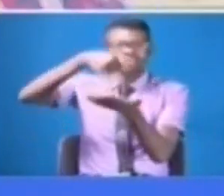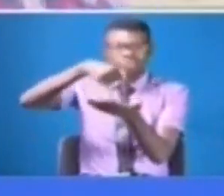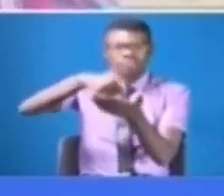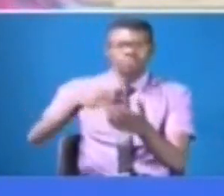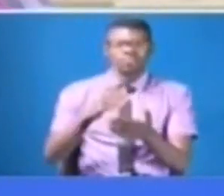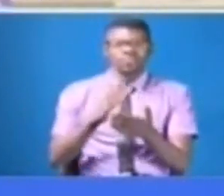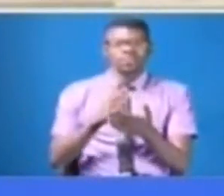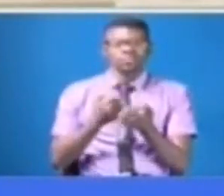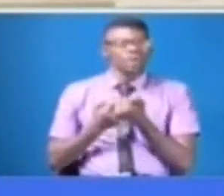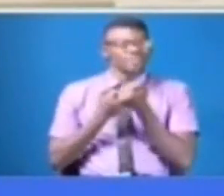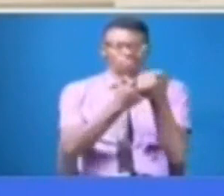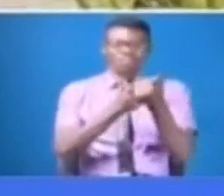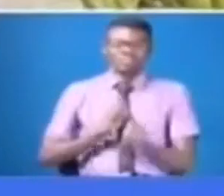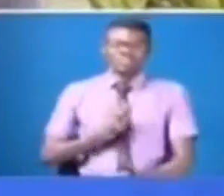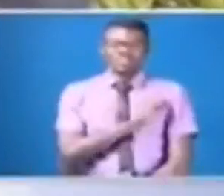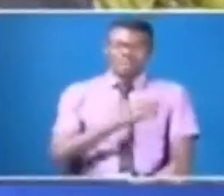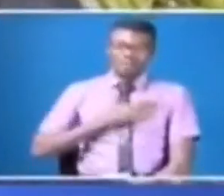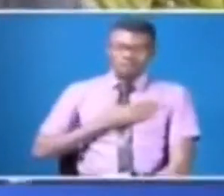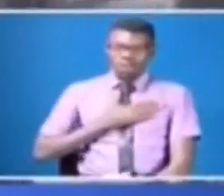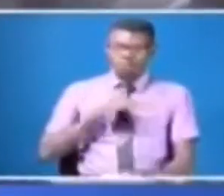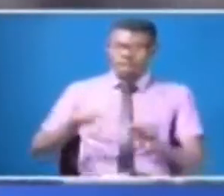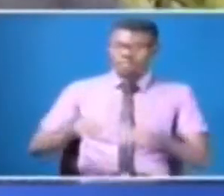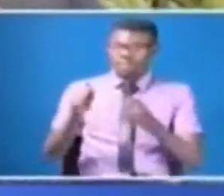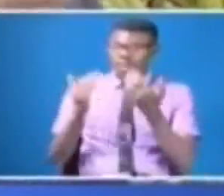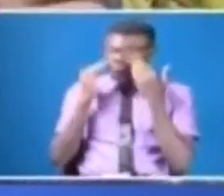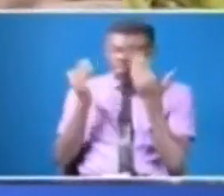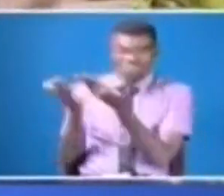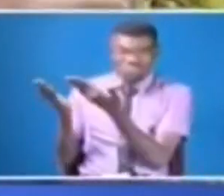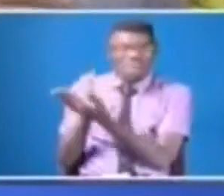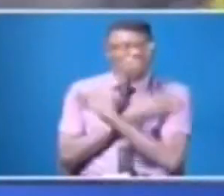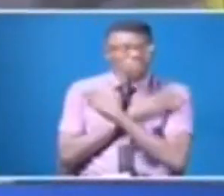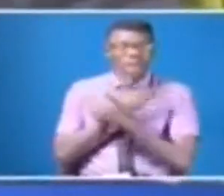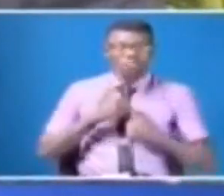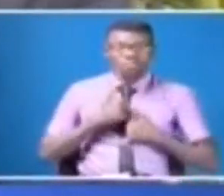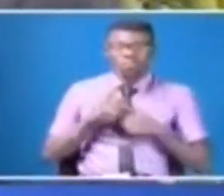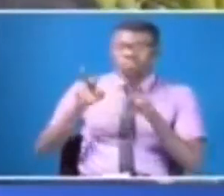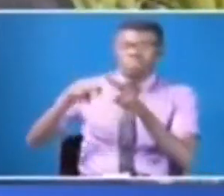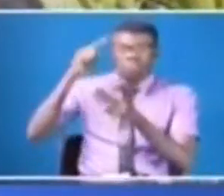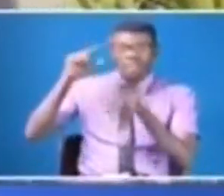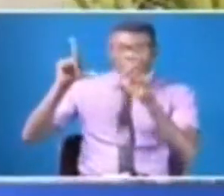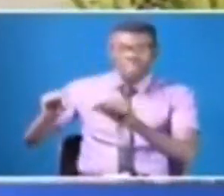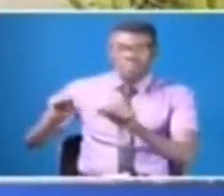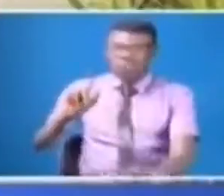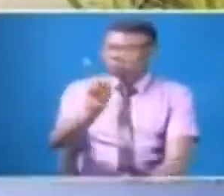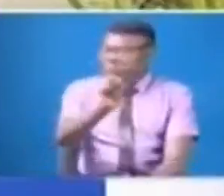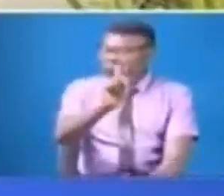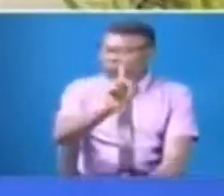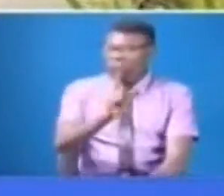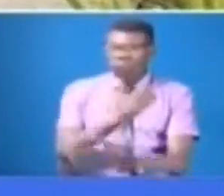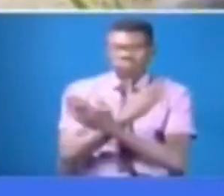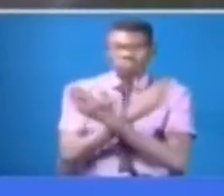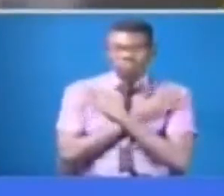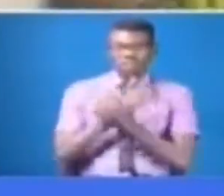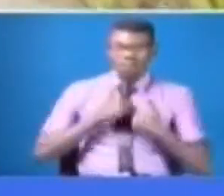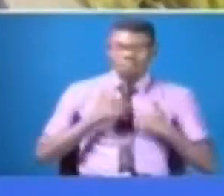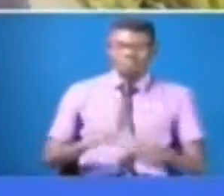tuko nyuma ya senator wetu. Yona chairman hapa ako na marafiki. Muzimuone namna hii. Yeye ako na marafiki.